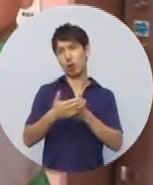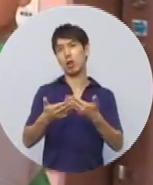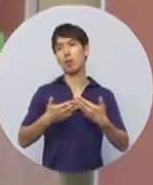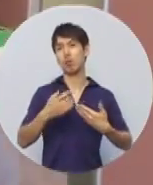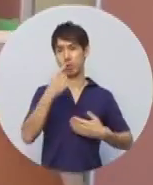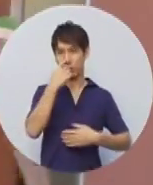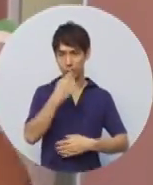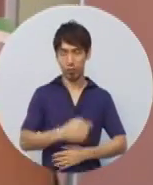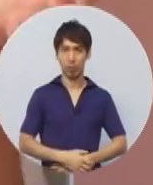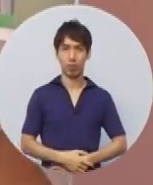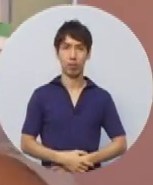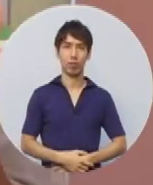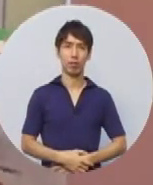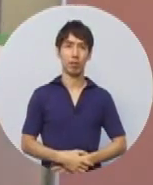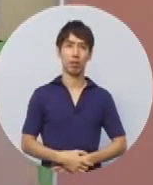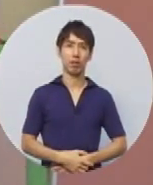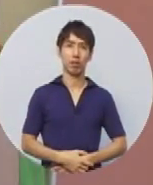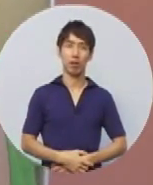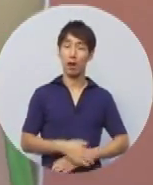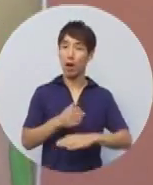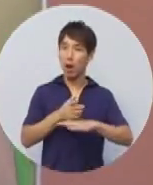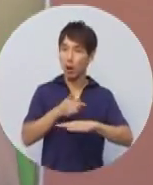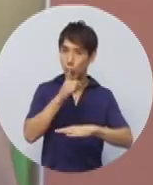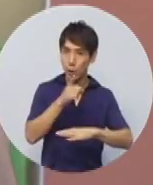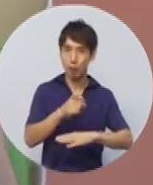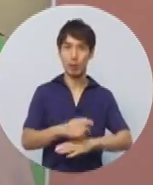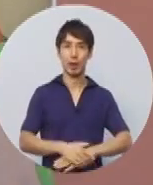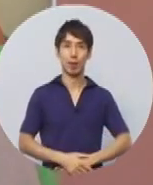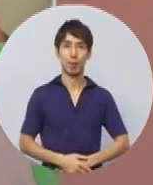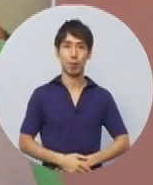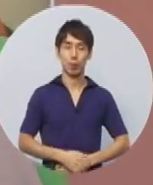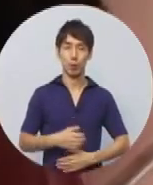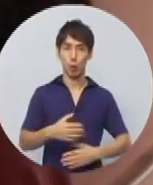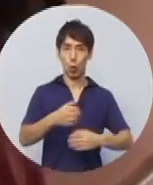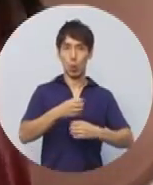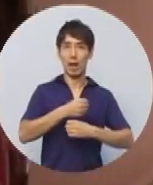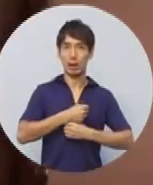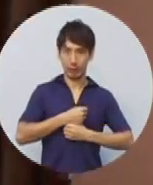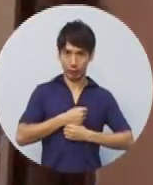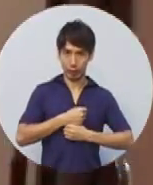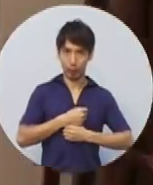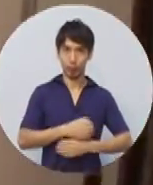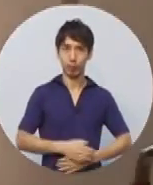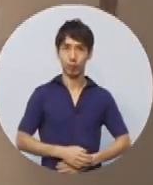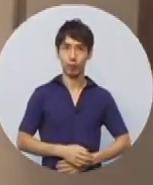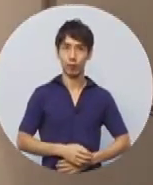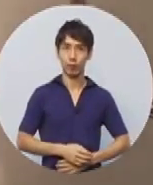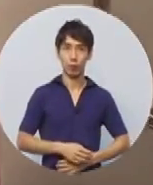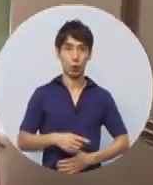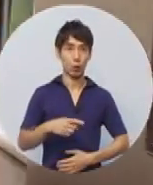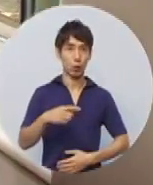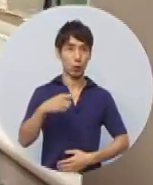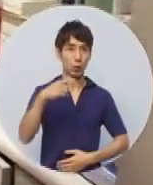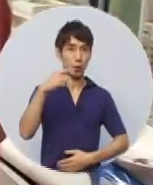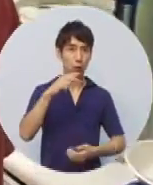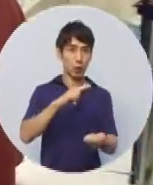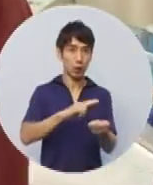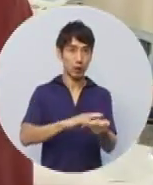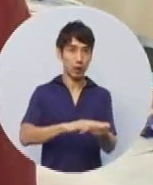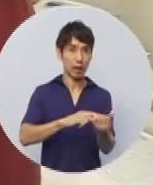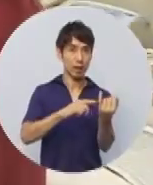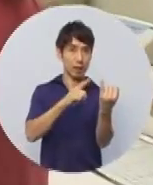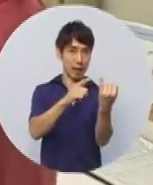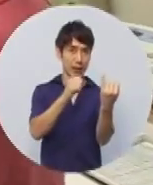ますね。 ありがとうございました。お大事に。 ちょっと先生がいらしたのでお話を伺ってみまし